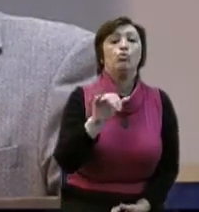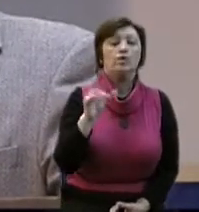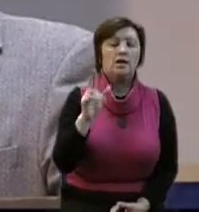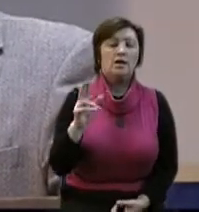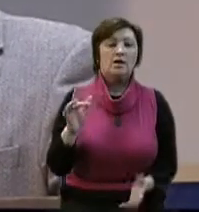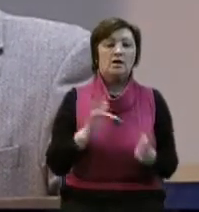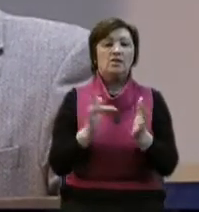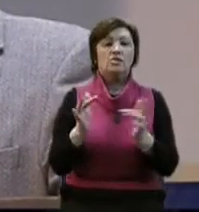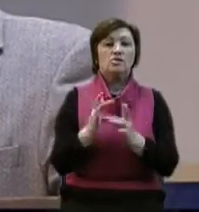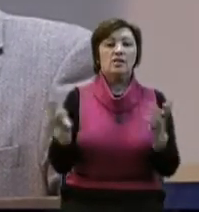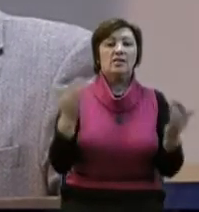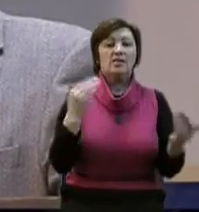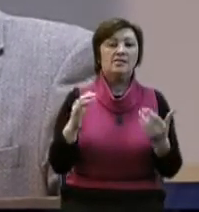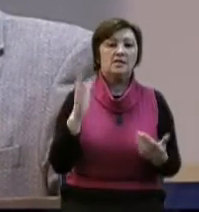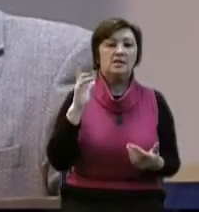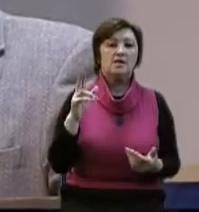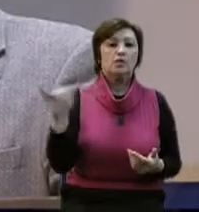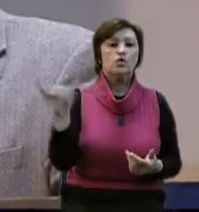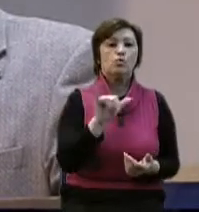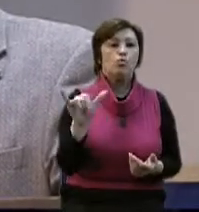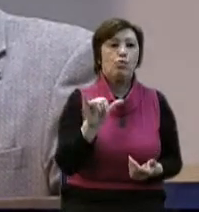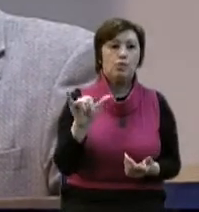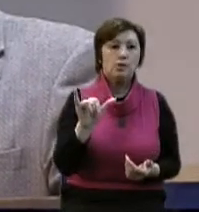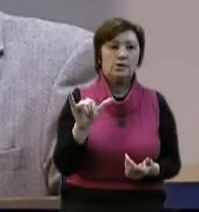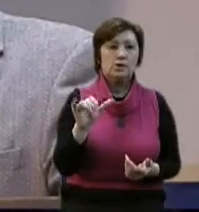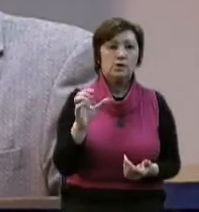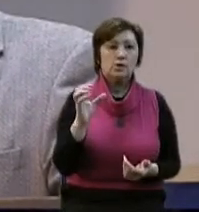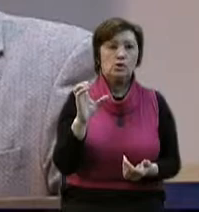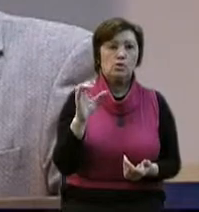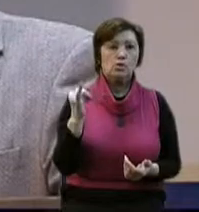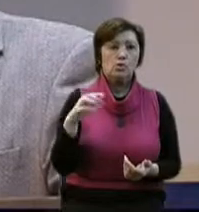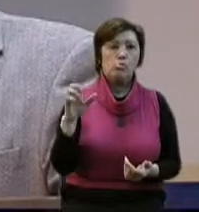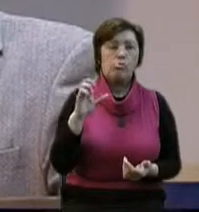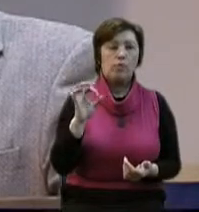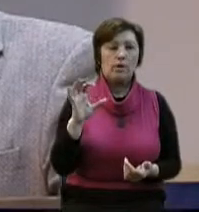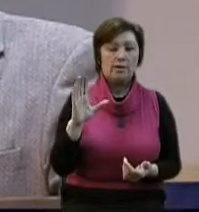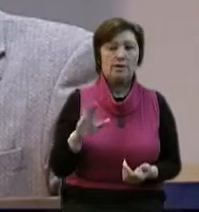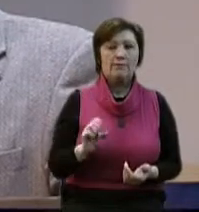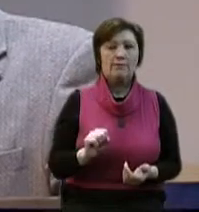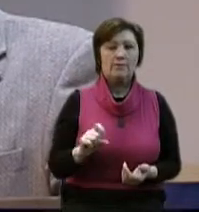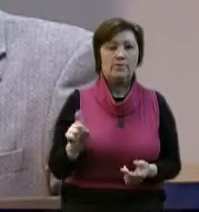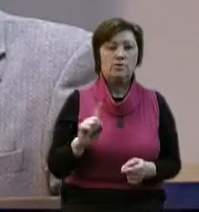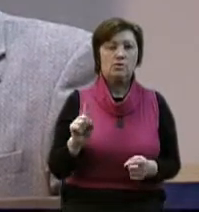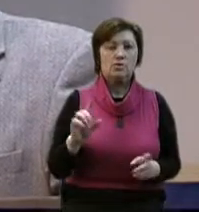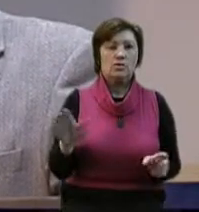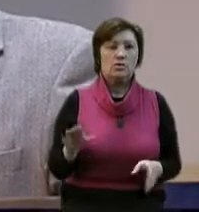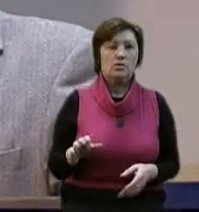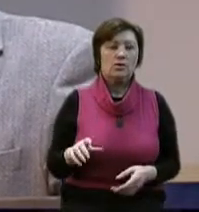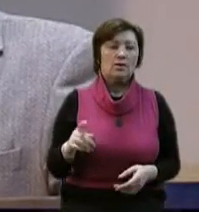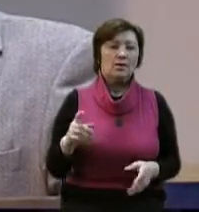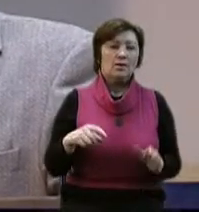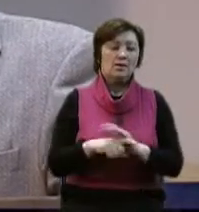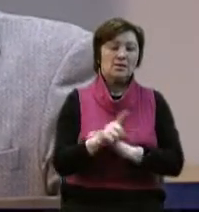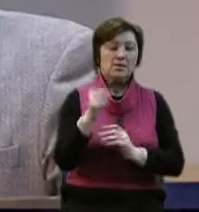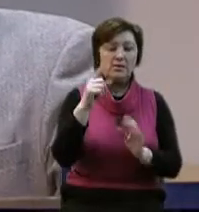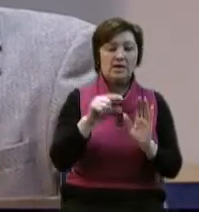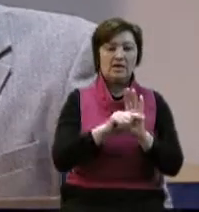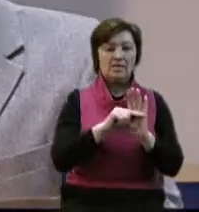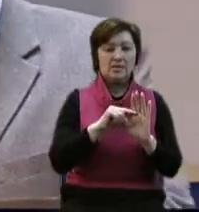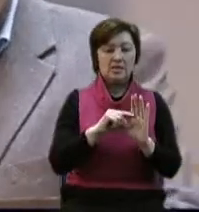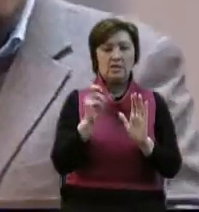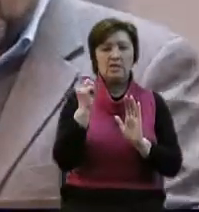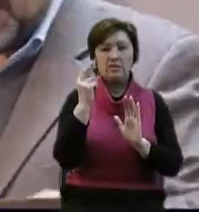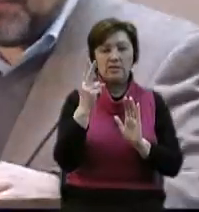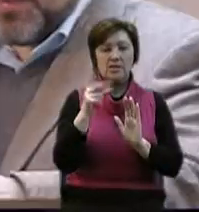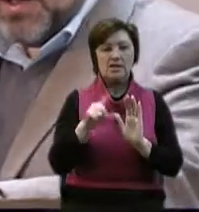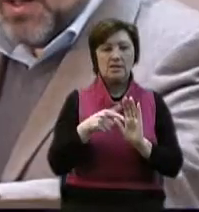относился к субботе, что это такое. И начнем с 1 стиха 12 главы